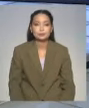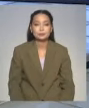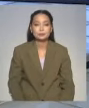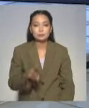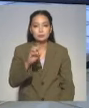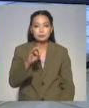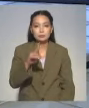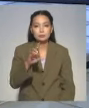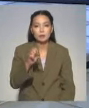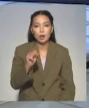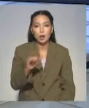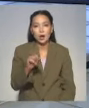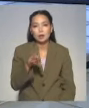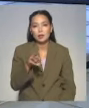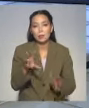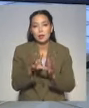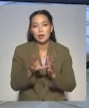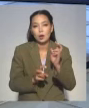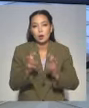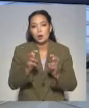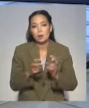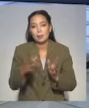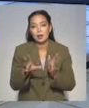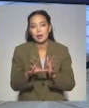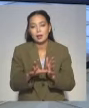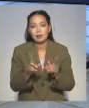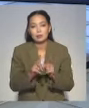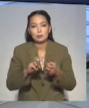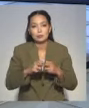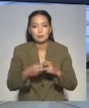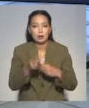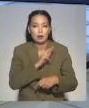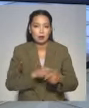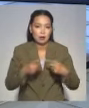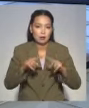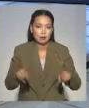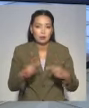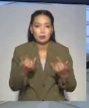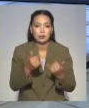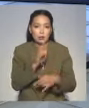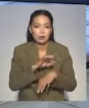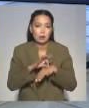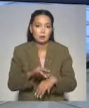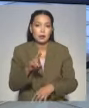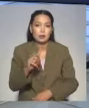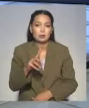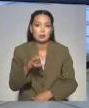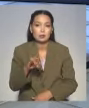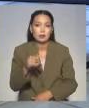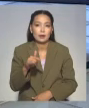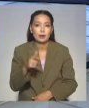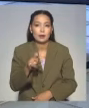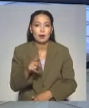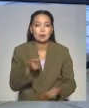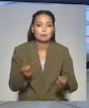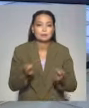Маңғыстау атом электр комбинаты тарапынан электр қуатын таратудағы ақауды қалпына келтіру жұмыстары қазір жүріп жатыр. Қазмұнайгаздың басқарма төрағасы